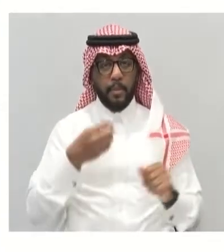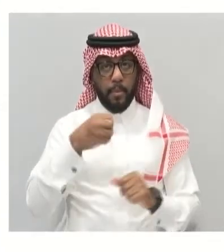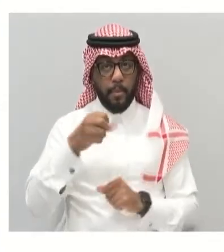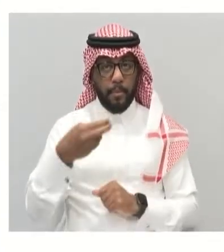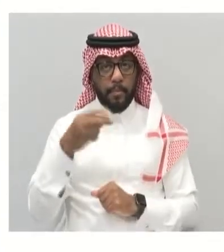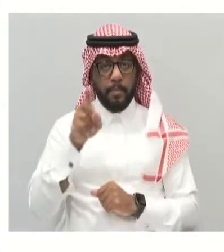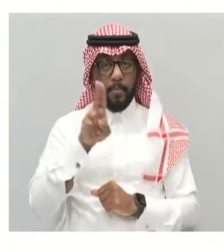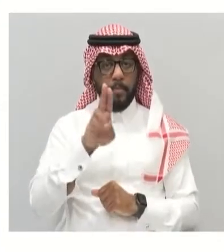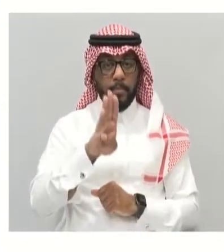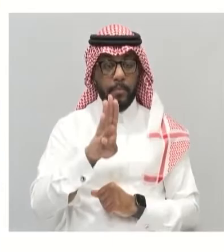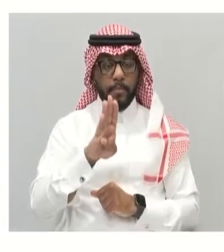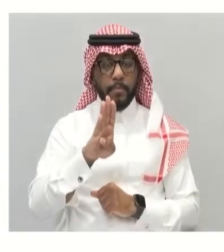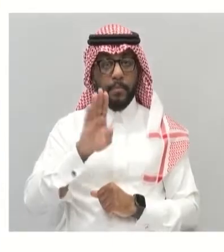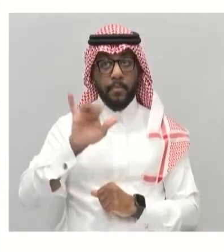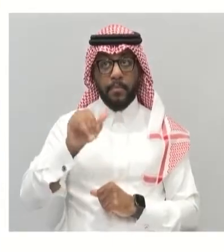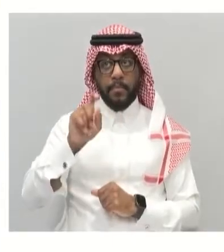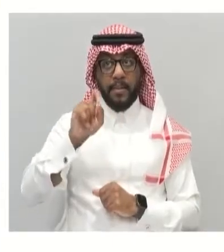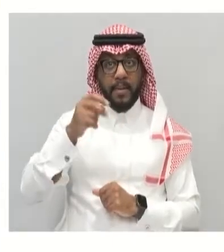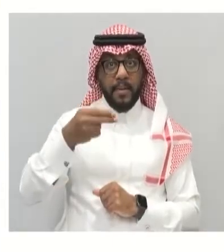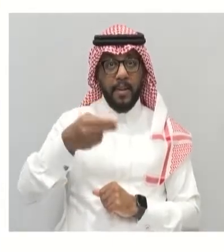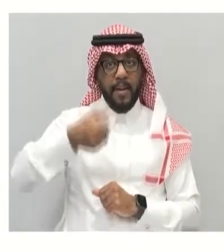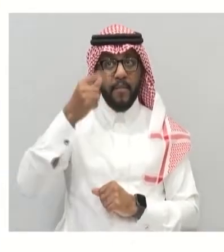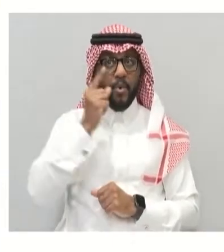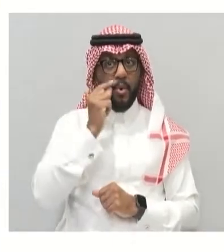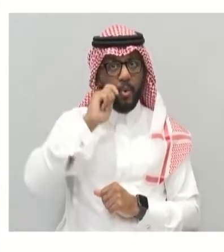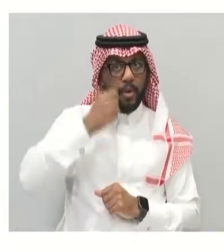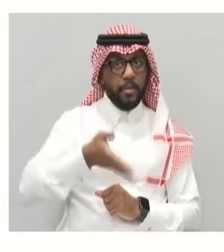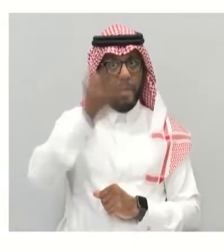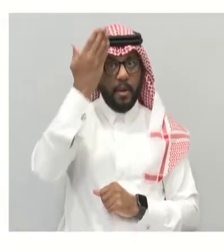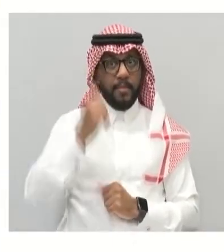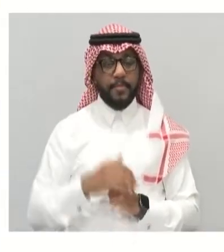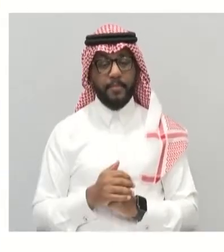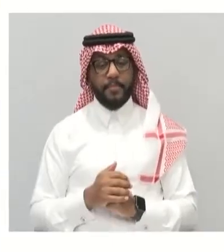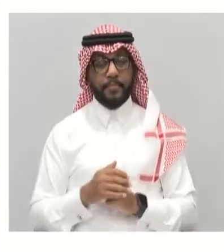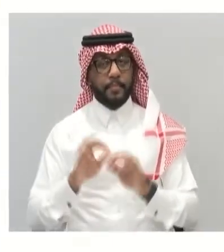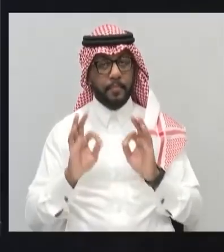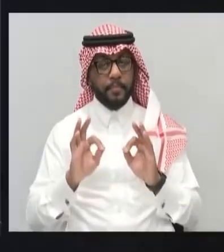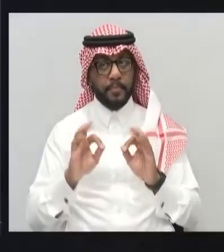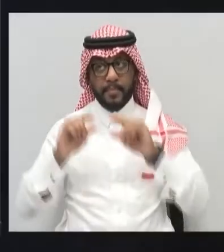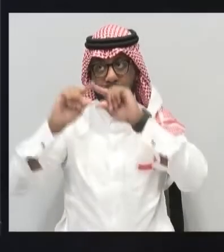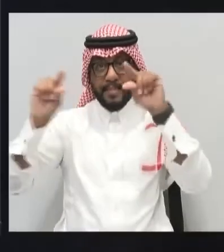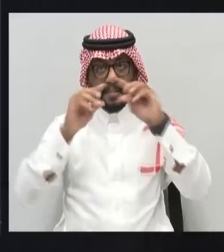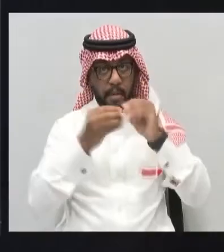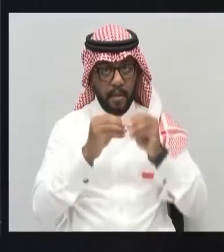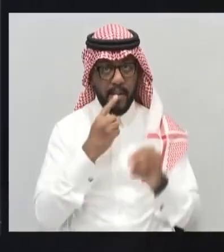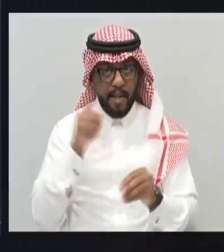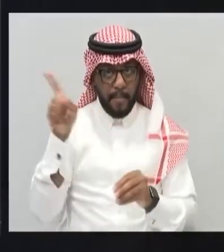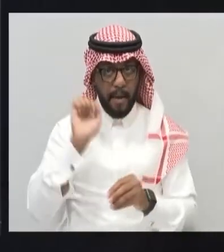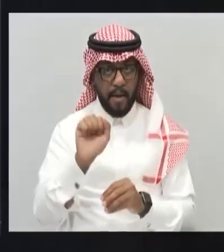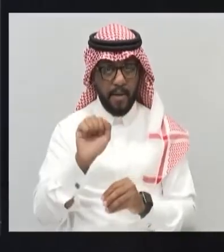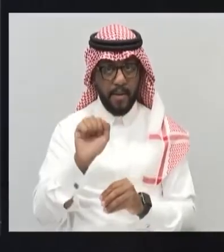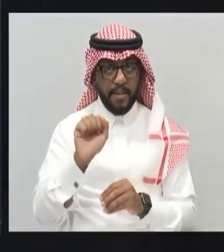التي درسناها في بدايه الوحده اين الحال في الجمله الاولى واين الحال في الجمله الثانيه لعل